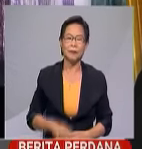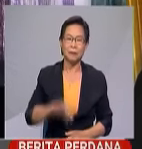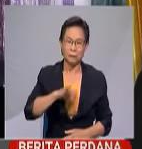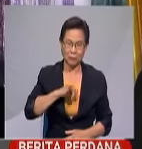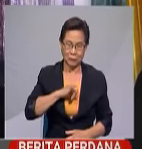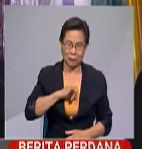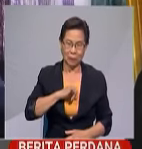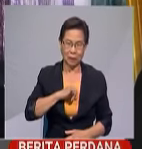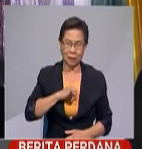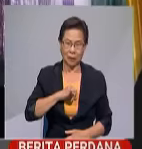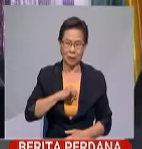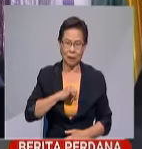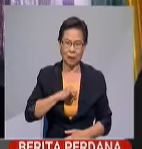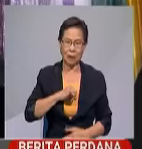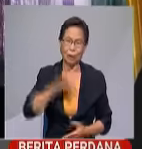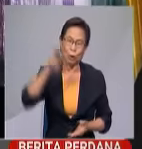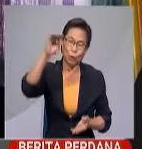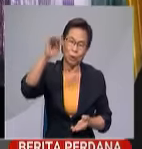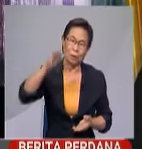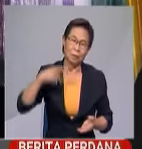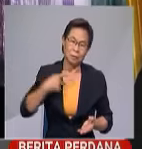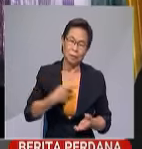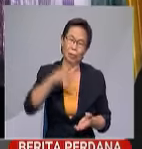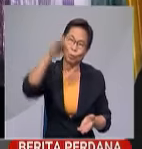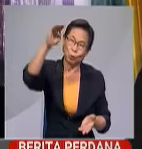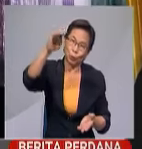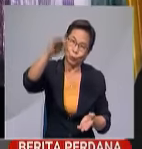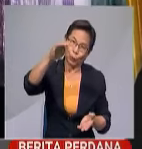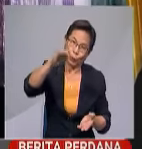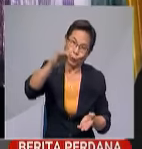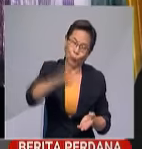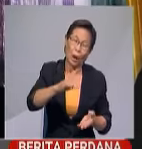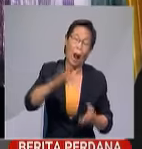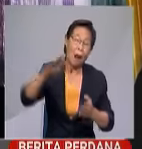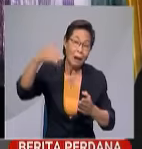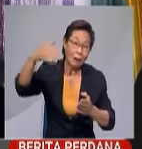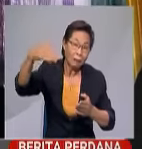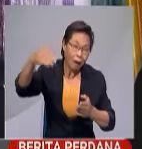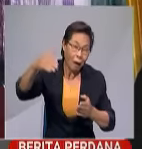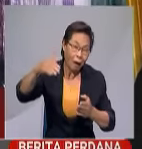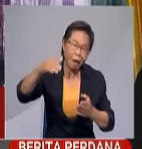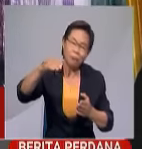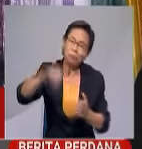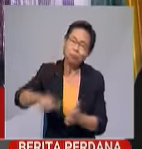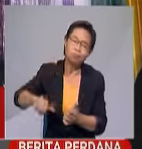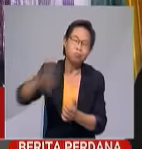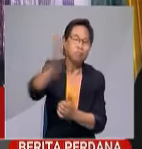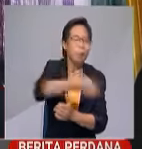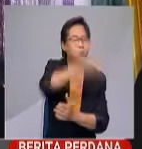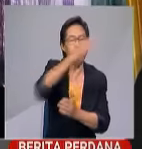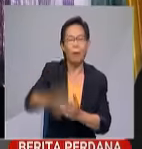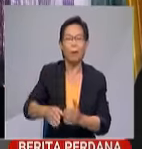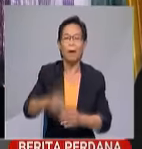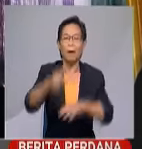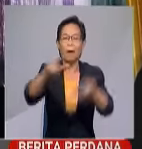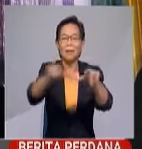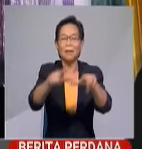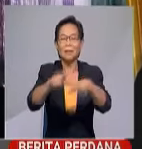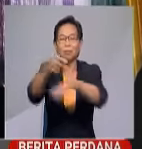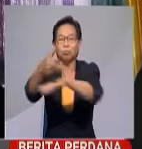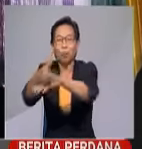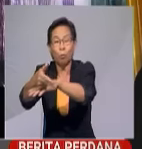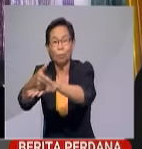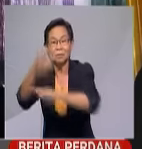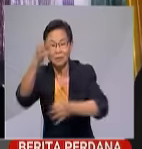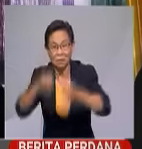Saya akan kurangkan atau akhirnya saya akan hapuskan syarat-syarat dalam lesen senjata api itu untuk berburu.